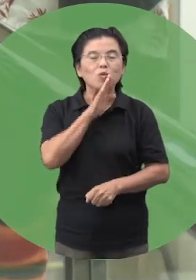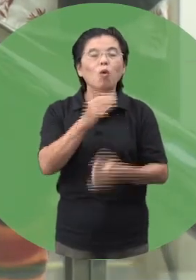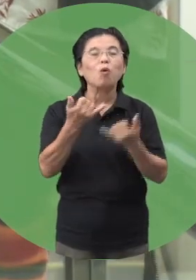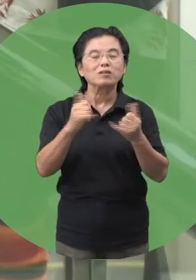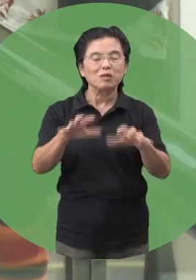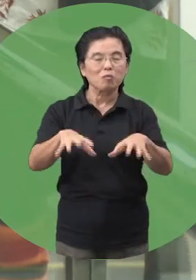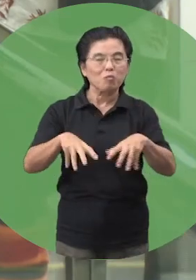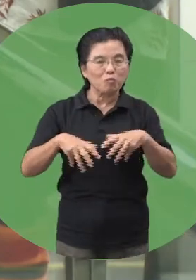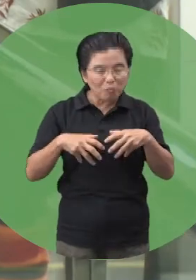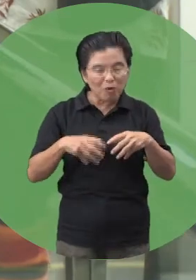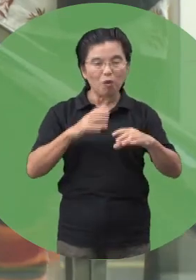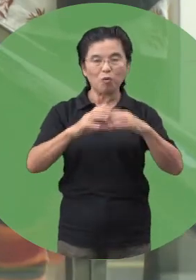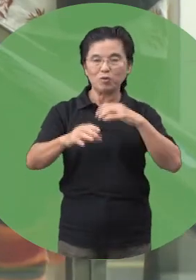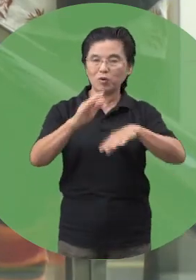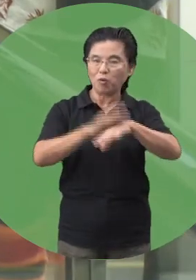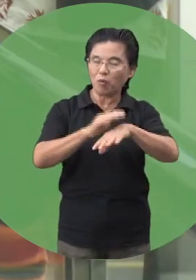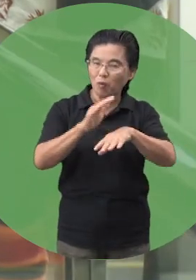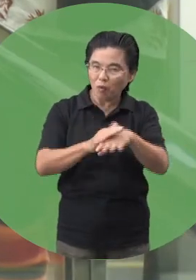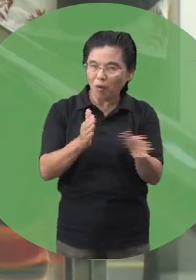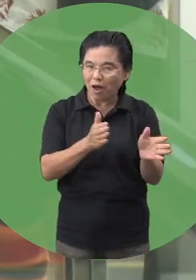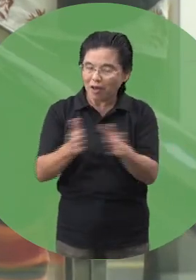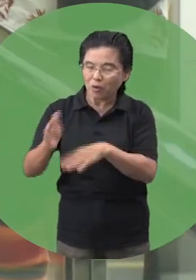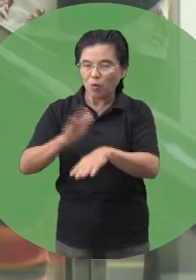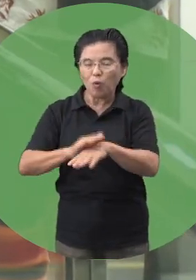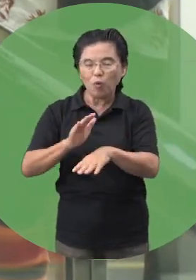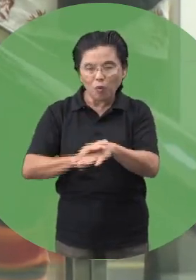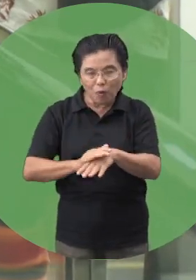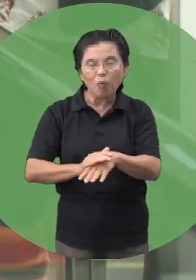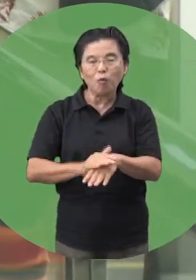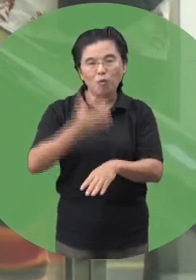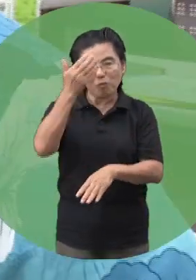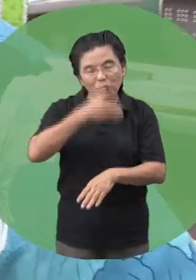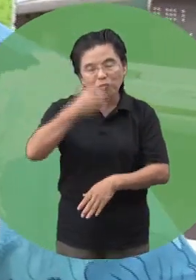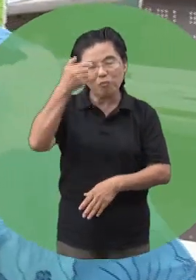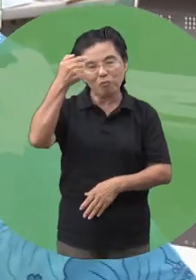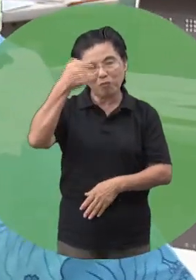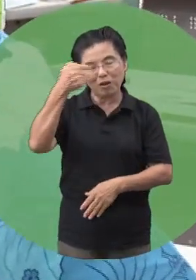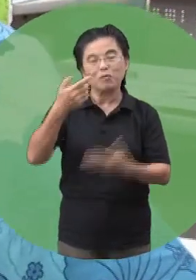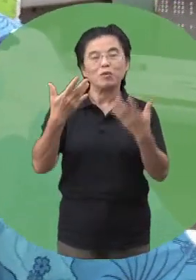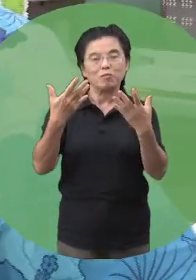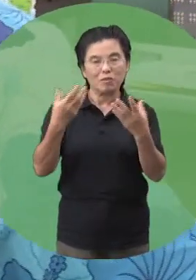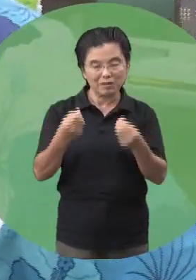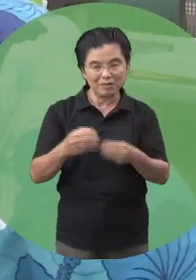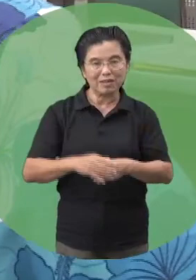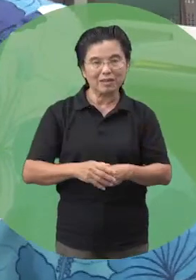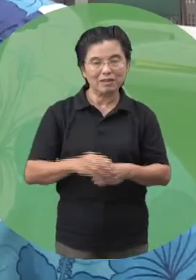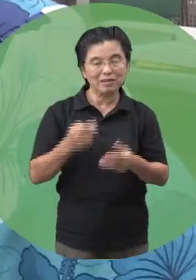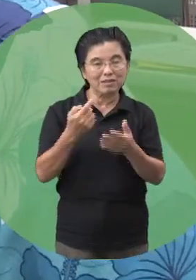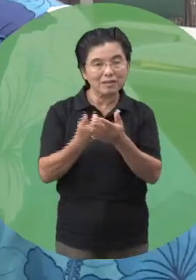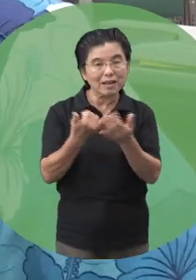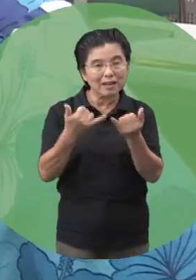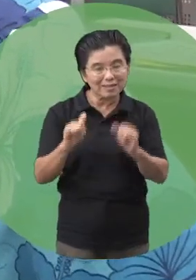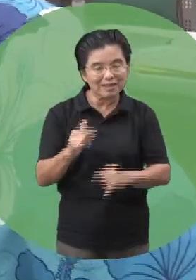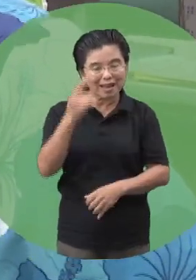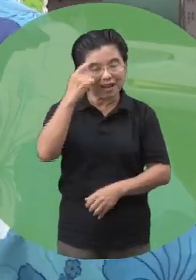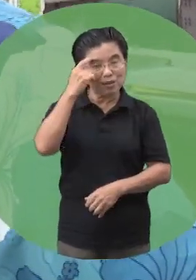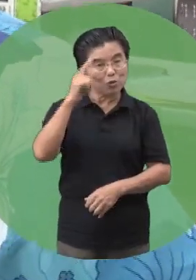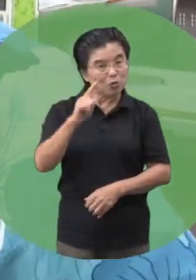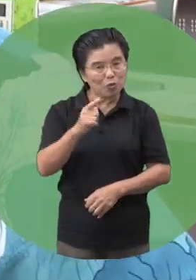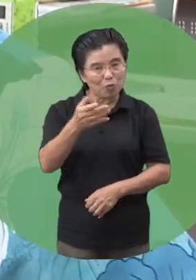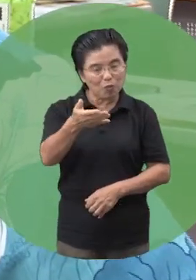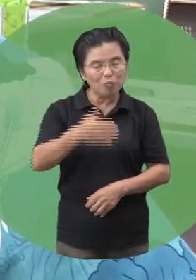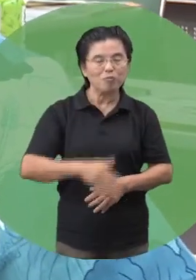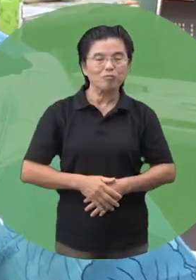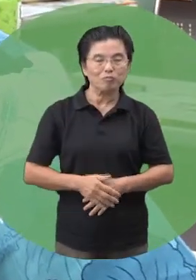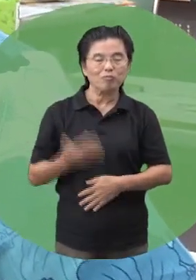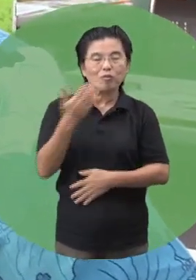ったコミュニケーションや配慮の仕方などを学びました。参加した方に感想を伺いました。